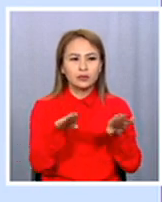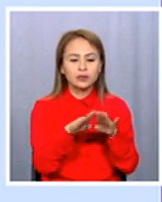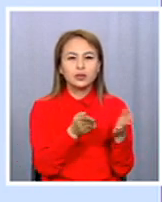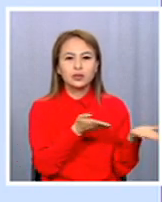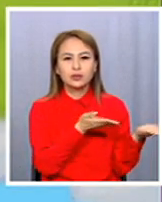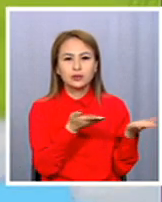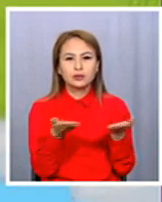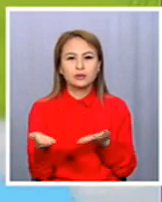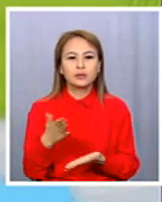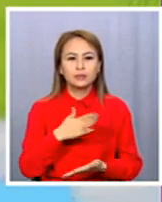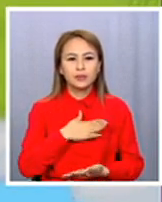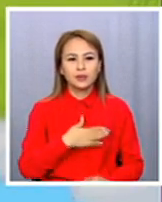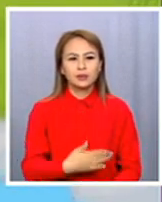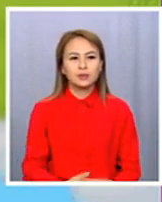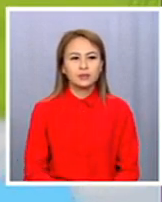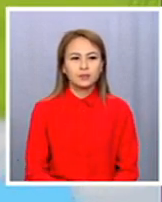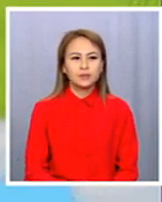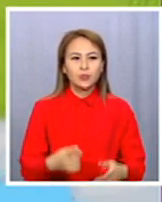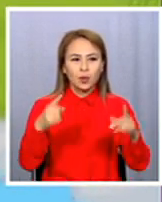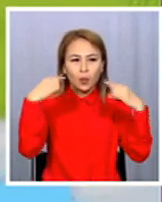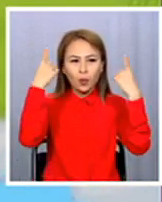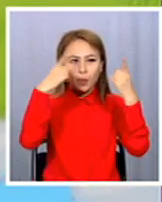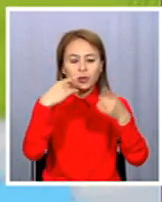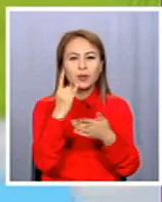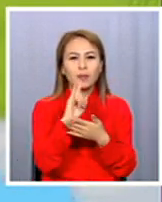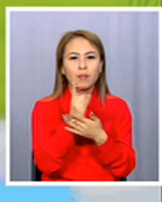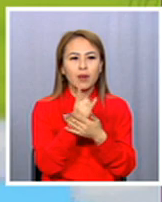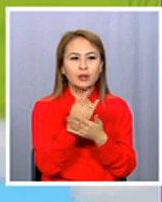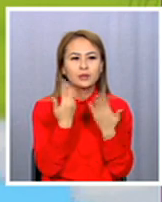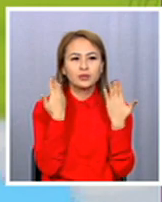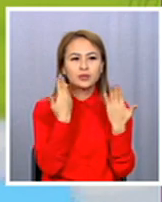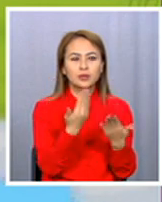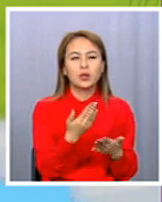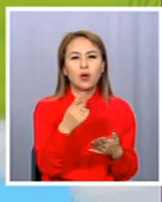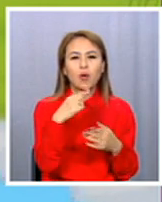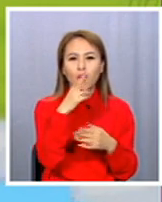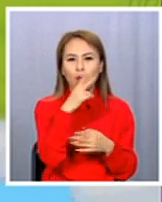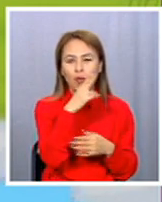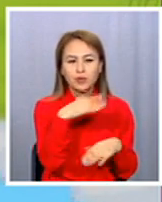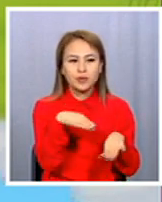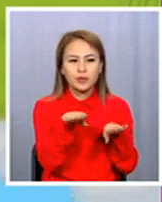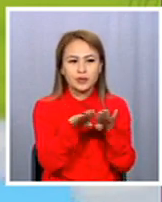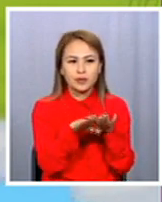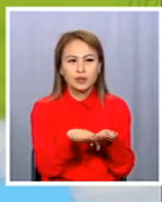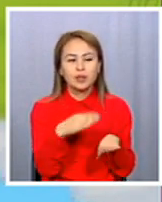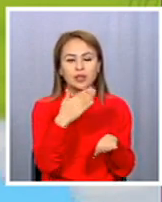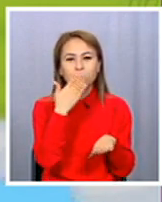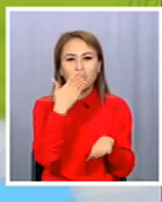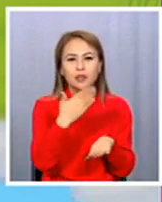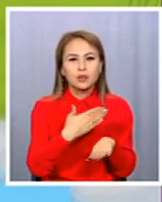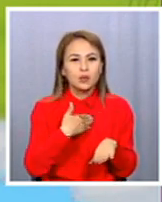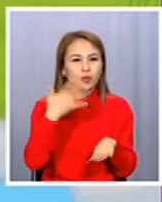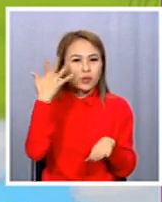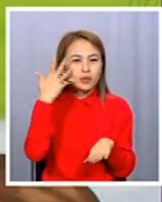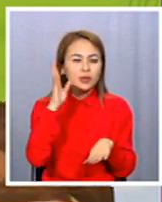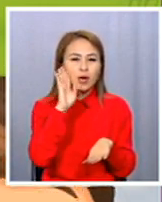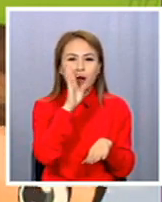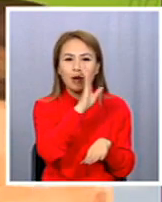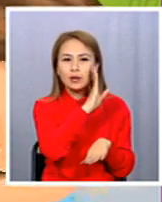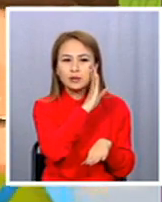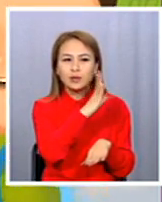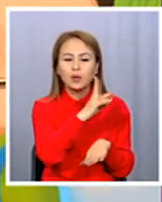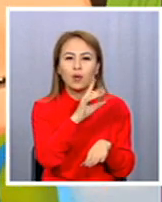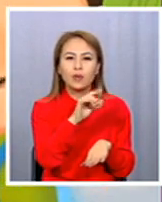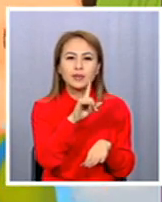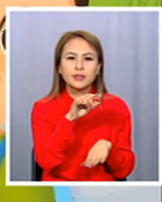шақырады мені. Қой малының тілі, қозы дейді мені. Жақсы көрсе аның, қозым